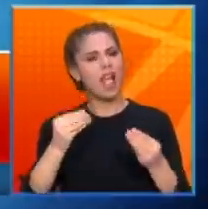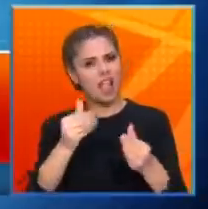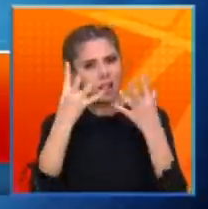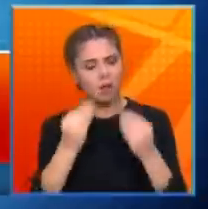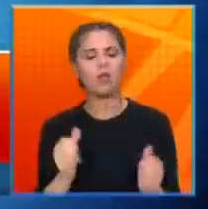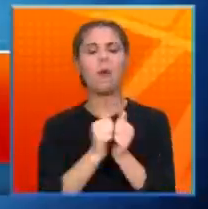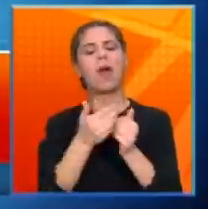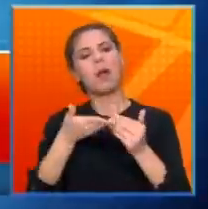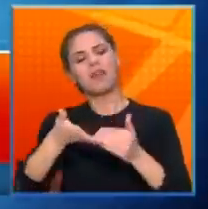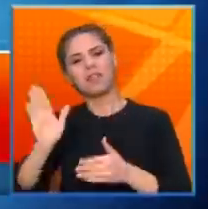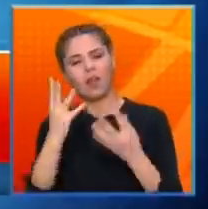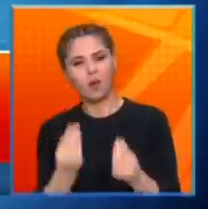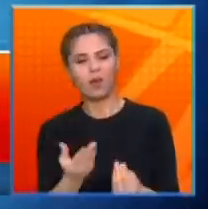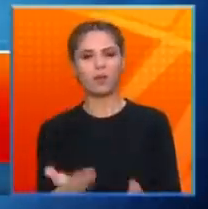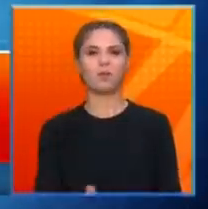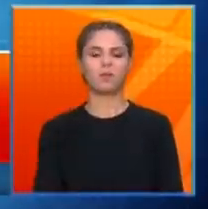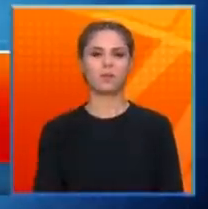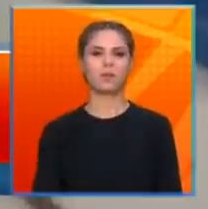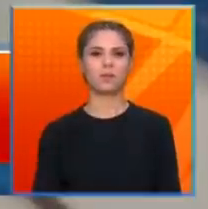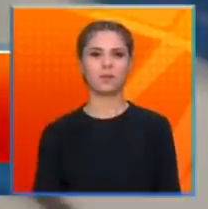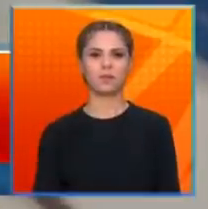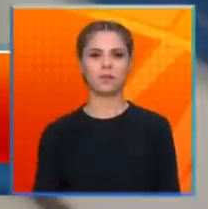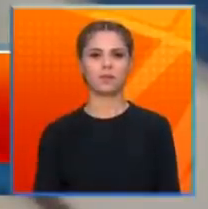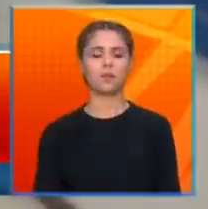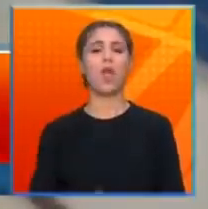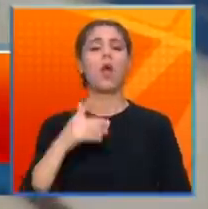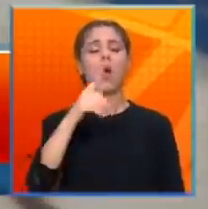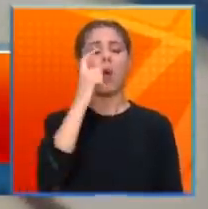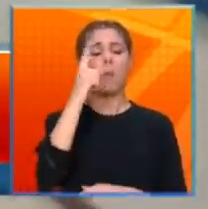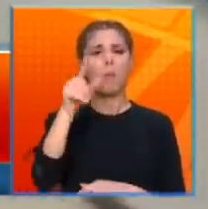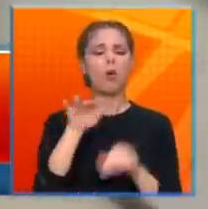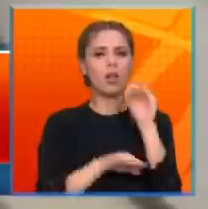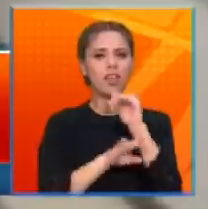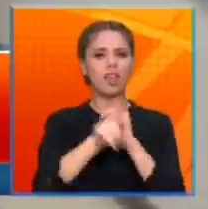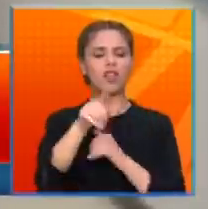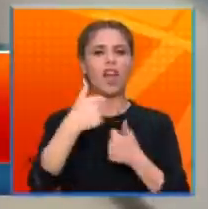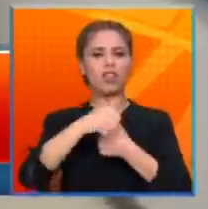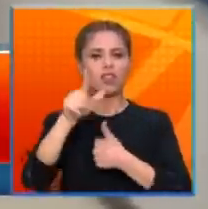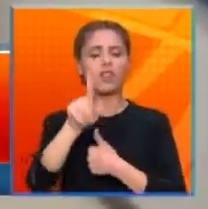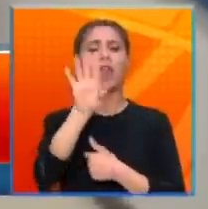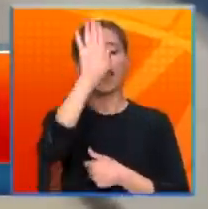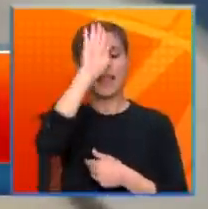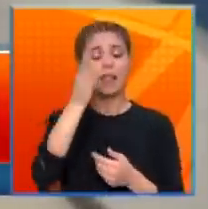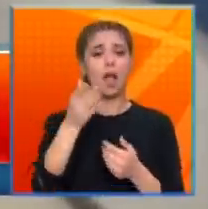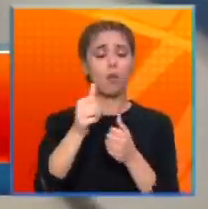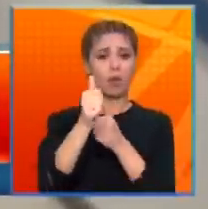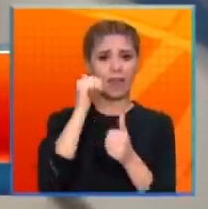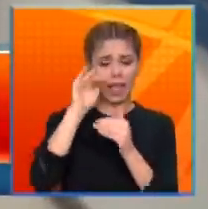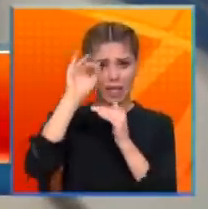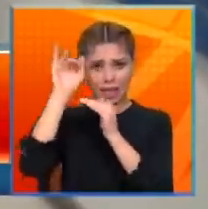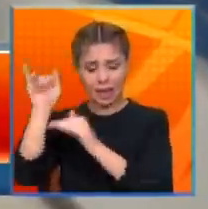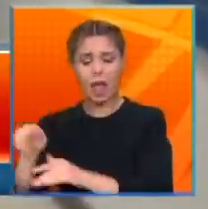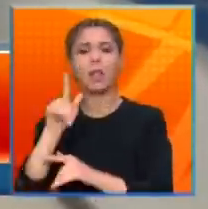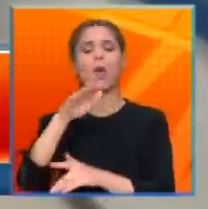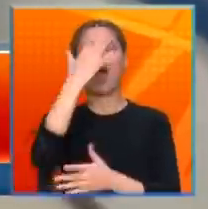yenerek yine beraber ayrıldılar. Bolu'da yaşayan Ulus çifti İstanbul dönüşü yüksek ateş şikayetiyle